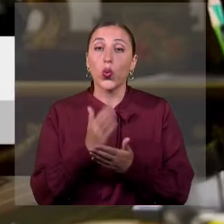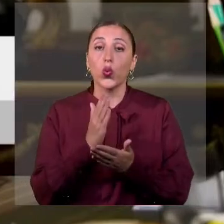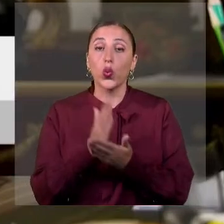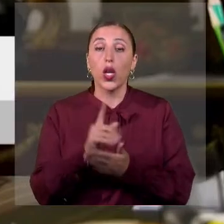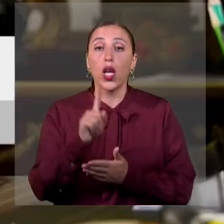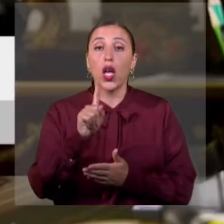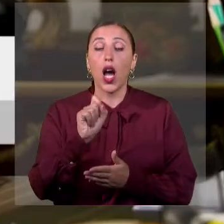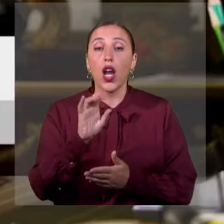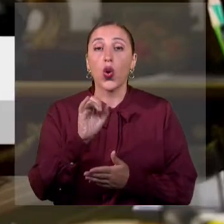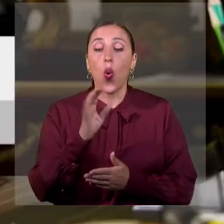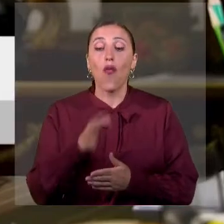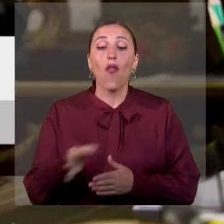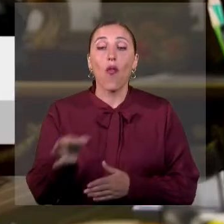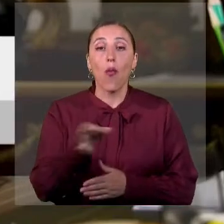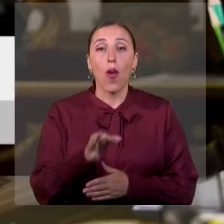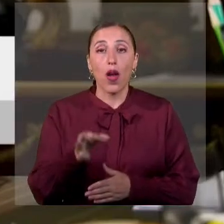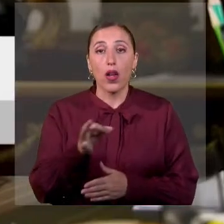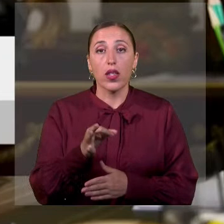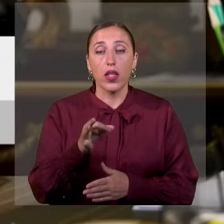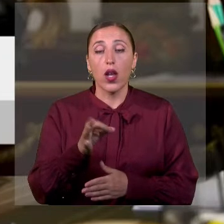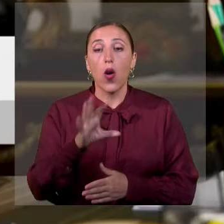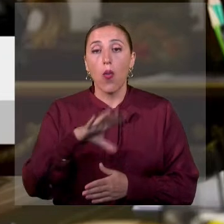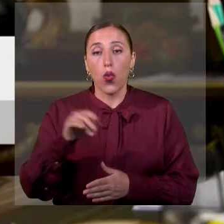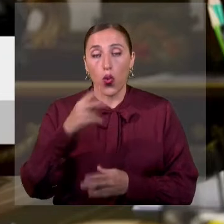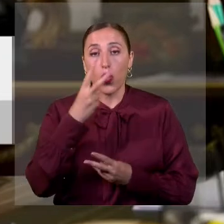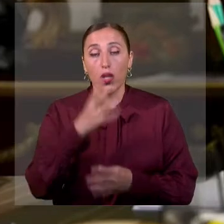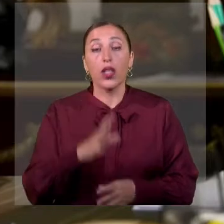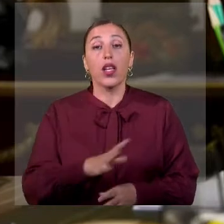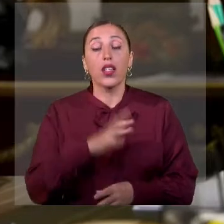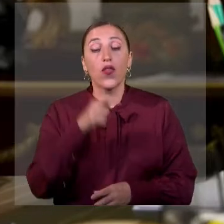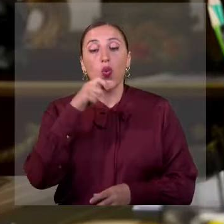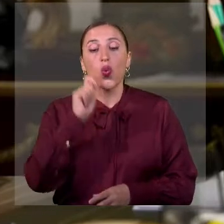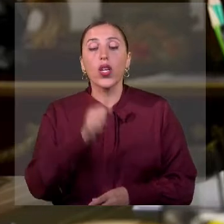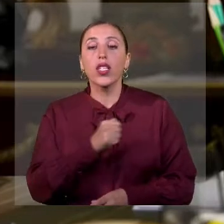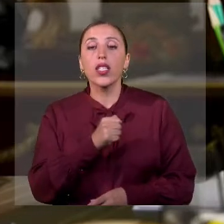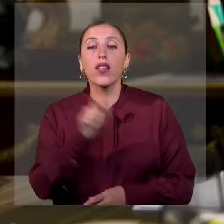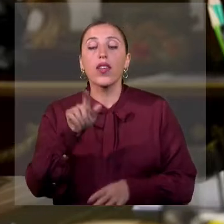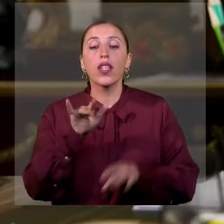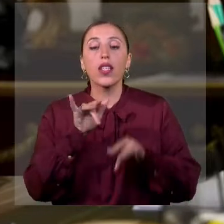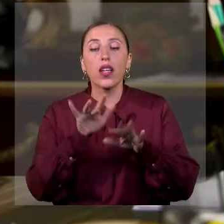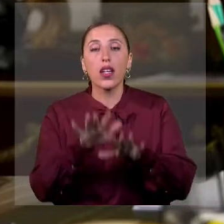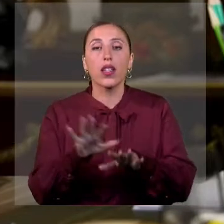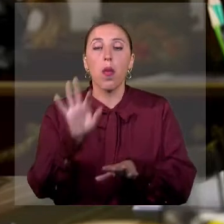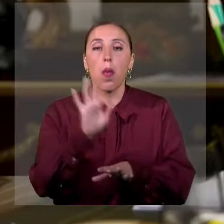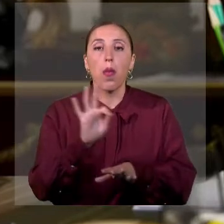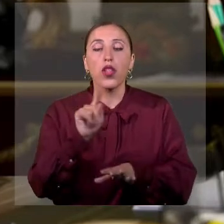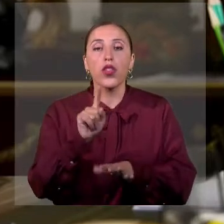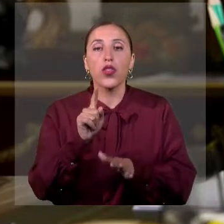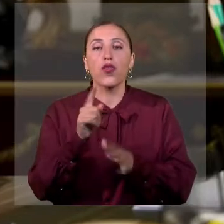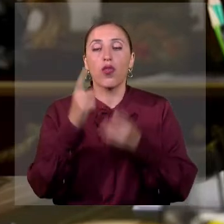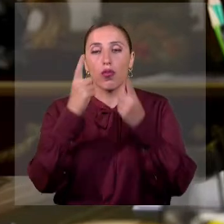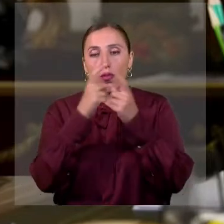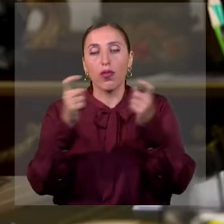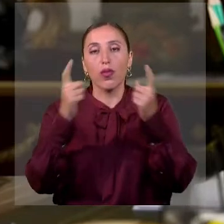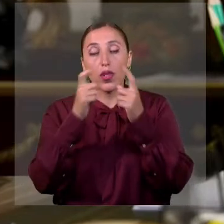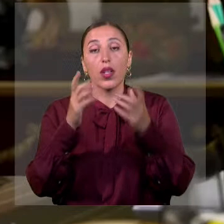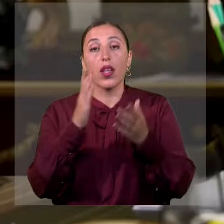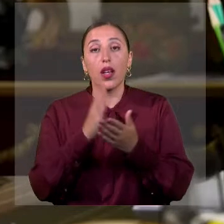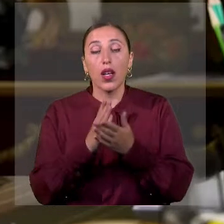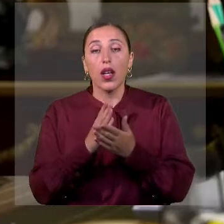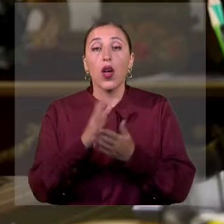մարզից։ Հավանաբար բոլորն արդեն տեսել են ուկրաինացի պաշտպանների գործունեության մասին հաղորդումներ, եւ ես կարծում եմ, որ բոլոր